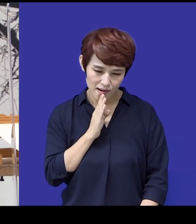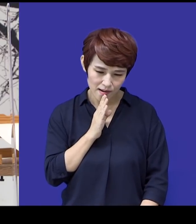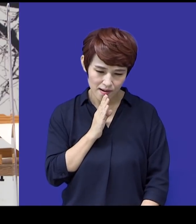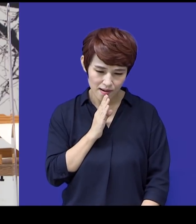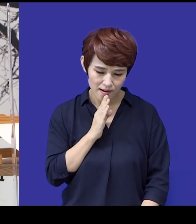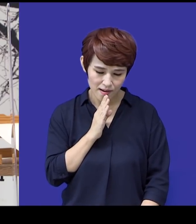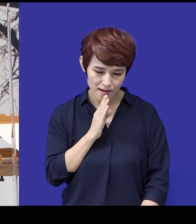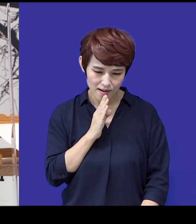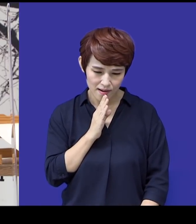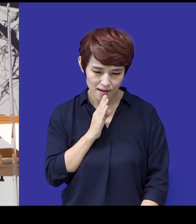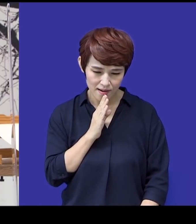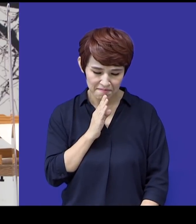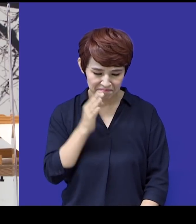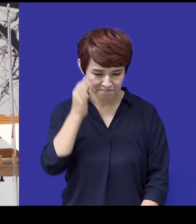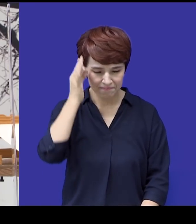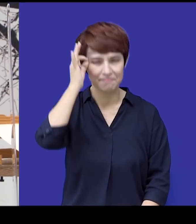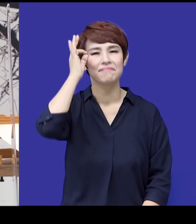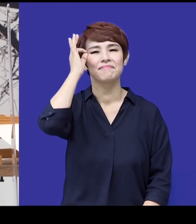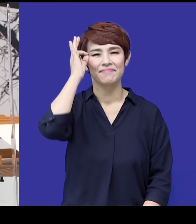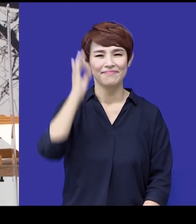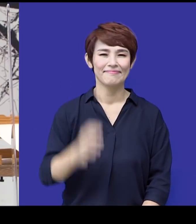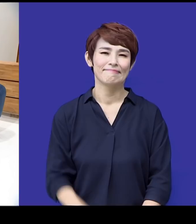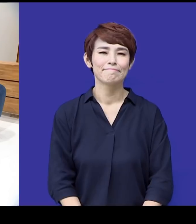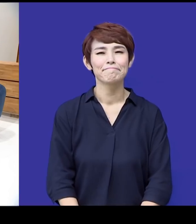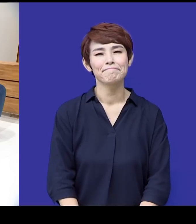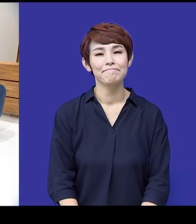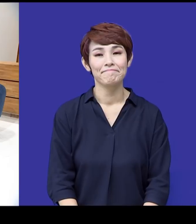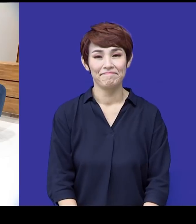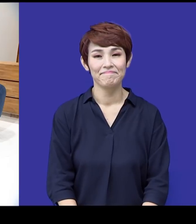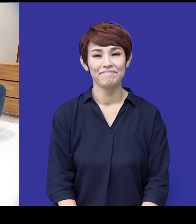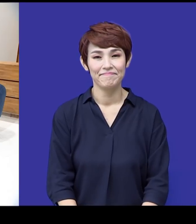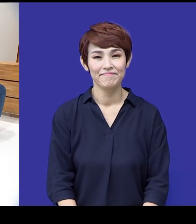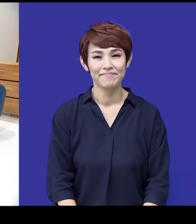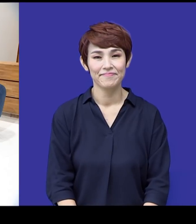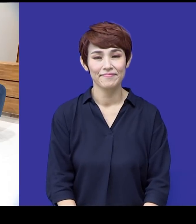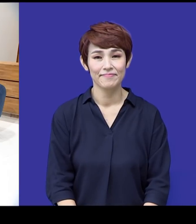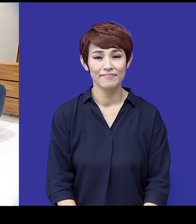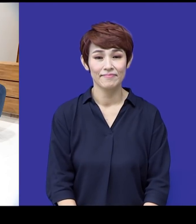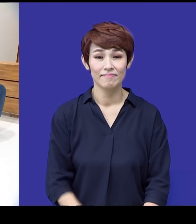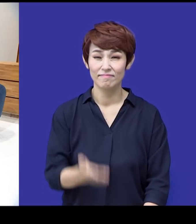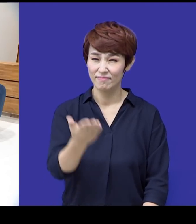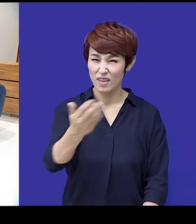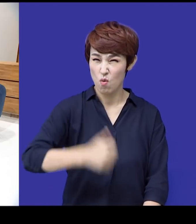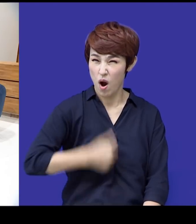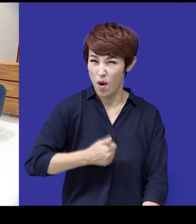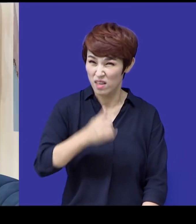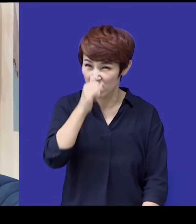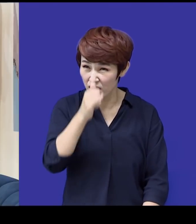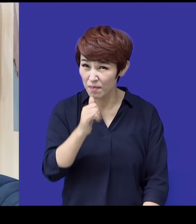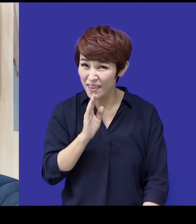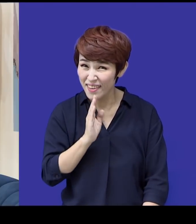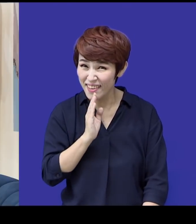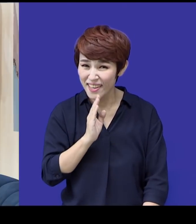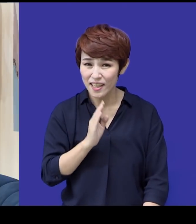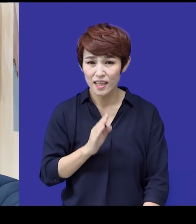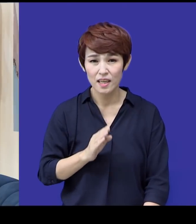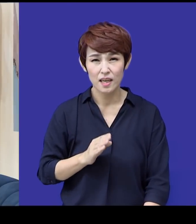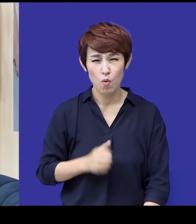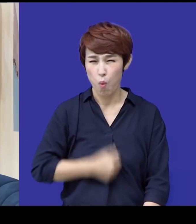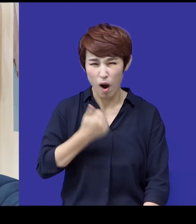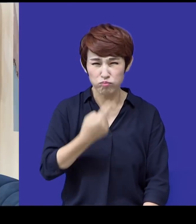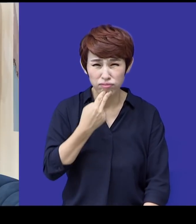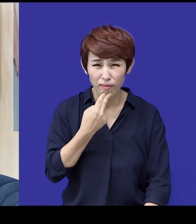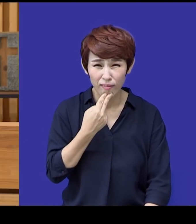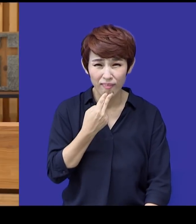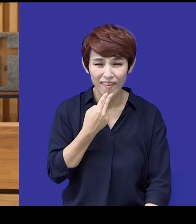많이 깨우치게 되는 시간이었던 것 같아요. 그러게요. 아니 장로님도 가끔 화 나실 때 있으세요? 화를 한 번도 안 내실 것